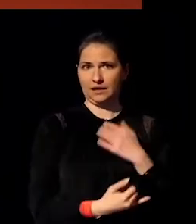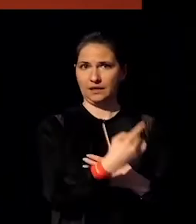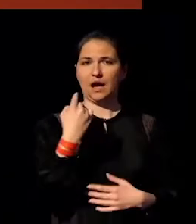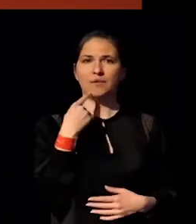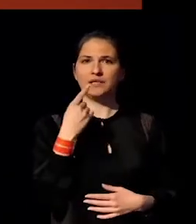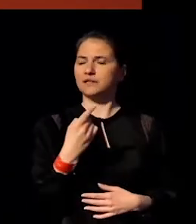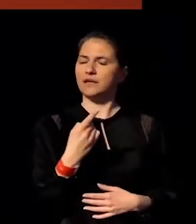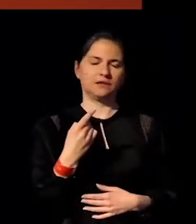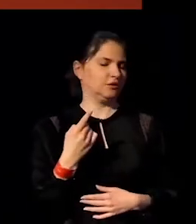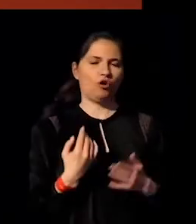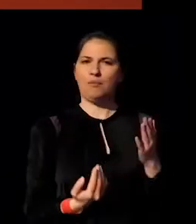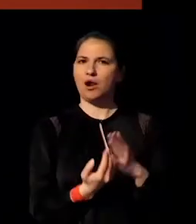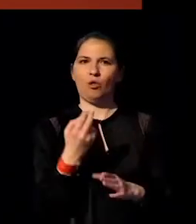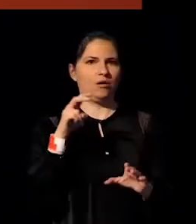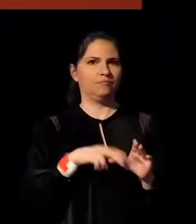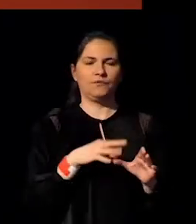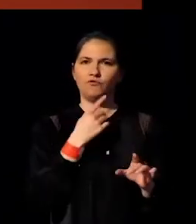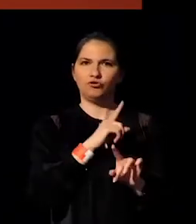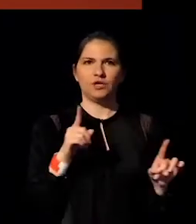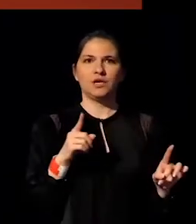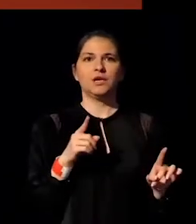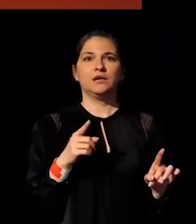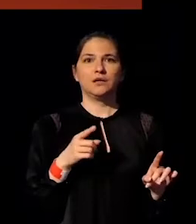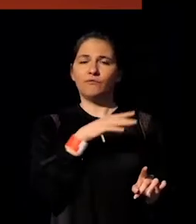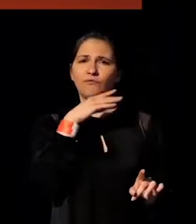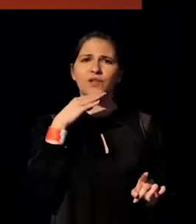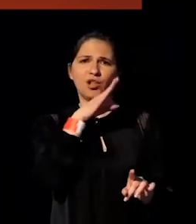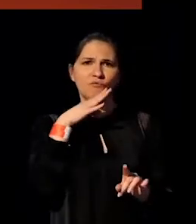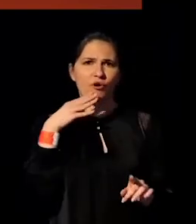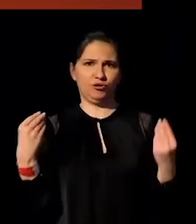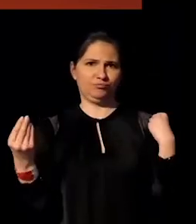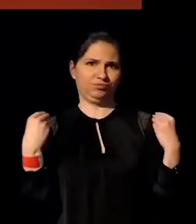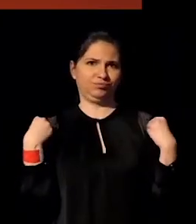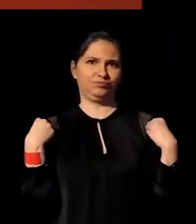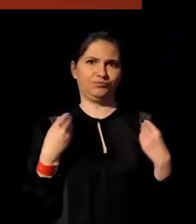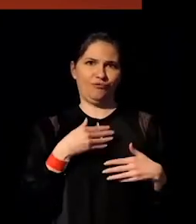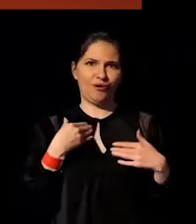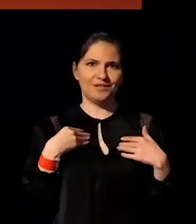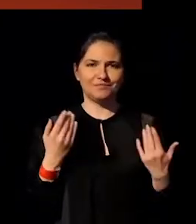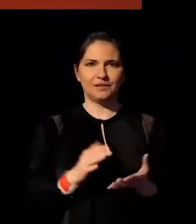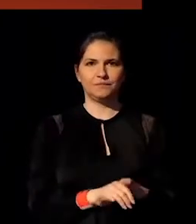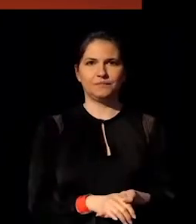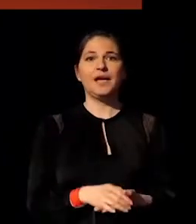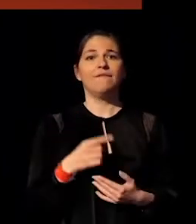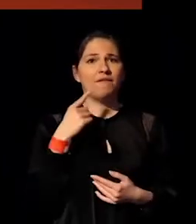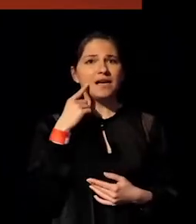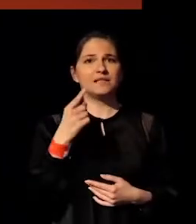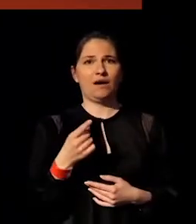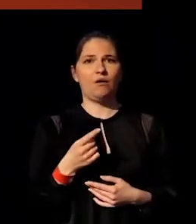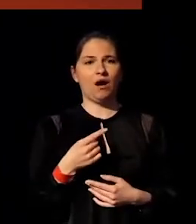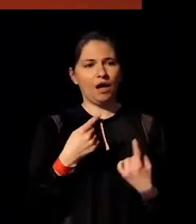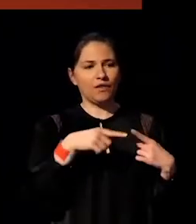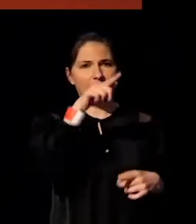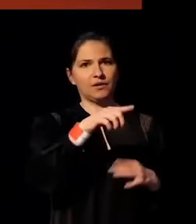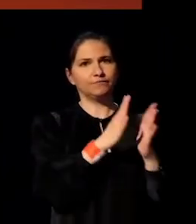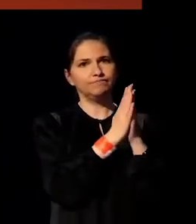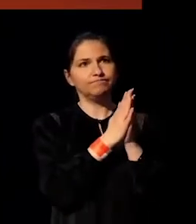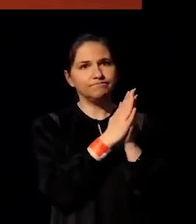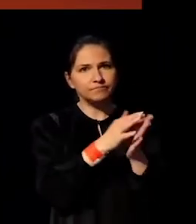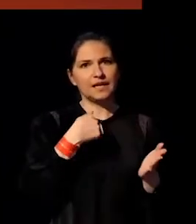antrete. Ich habe mich darüber wirklich gefreut. Danke auch für die ernst gemeinten Bitten von jenen, dass ich doch weitermachen